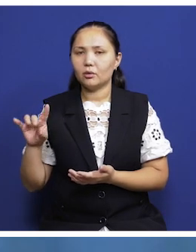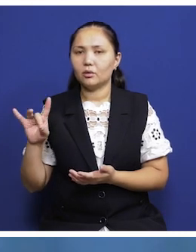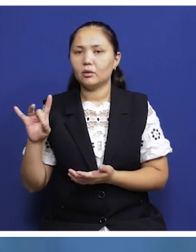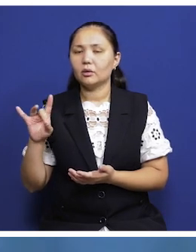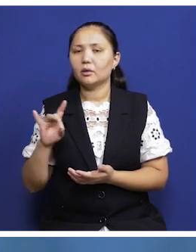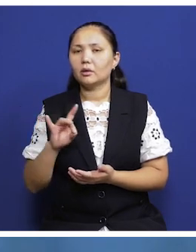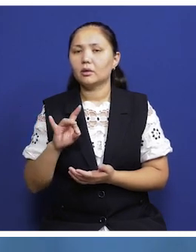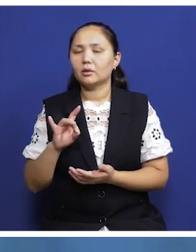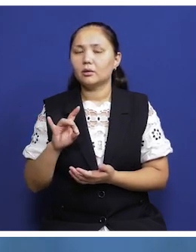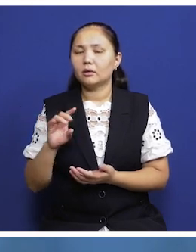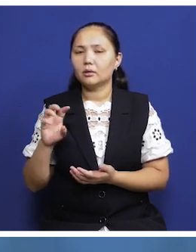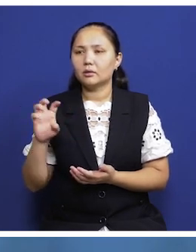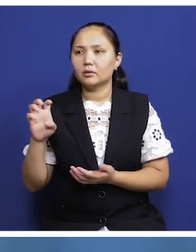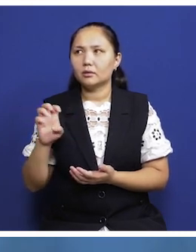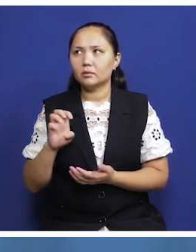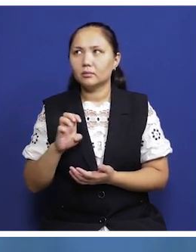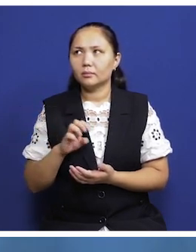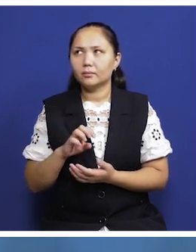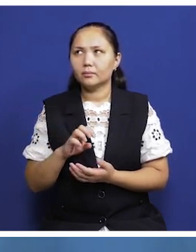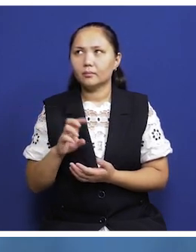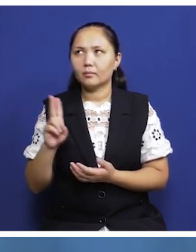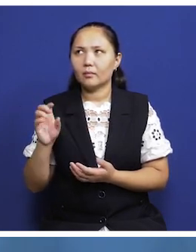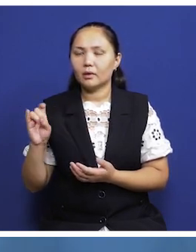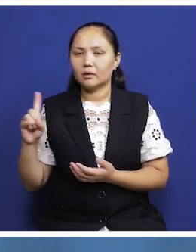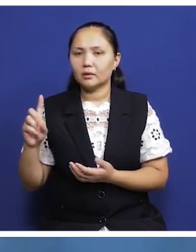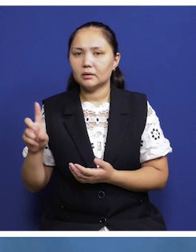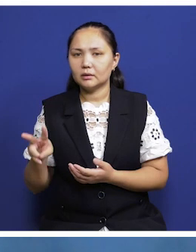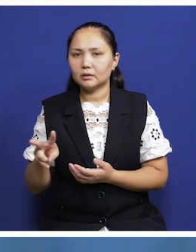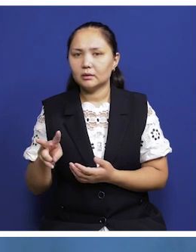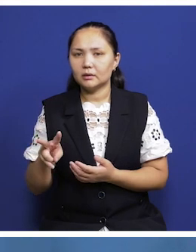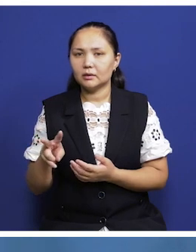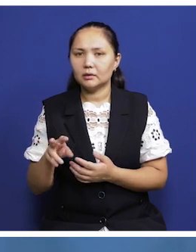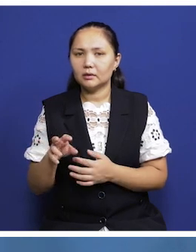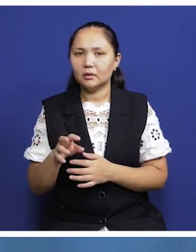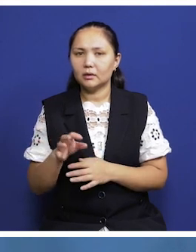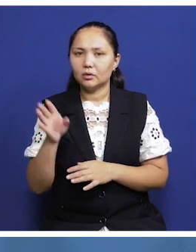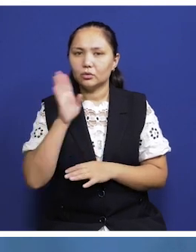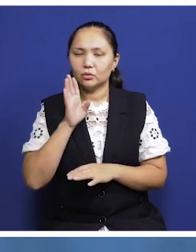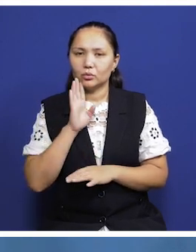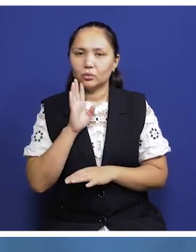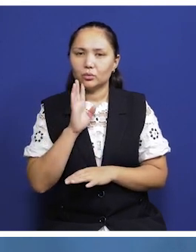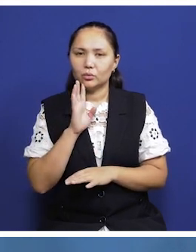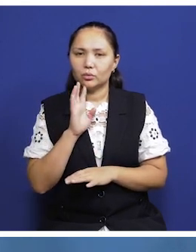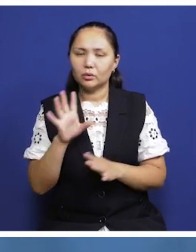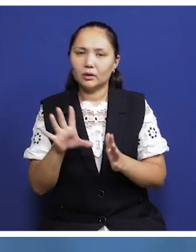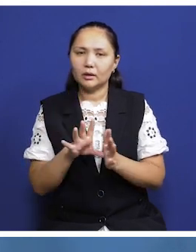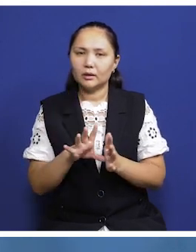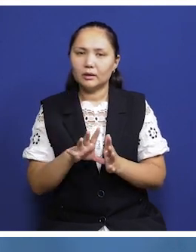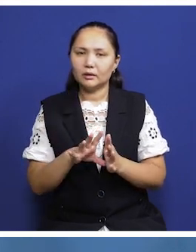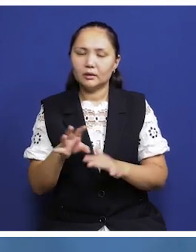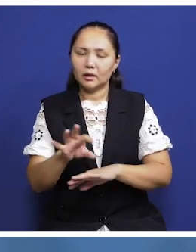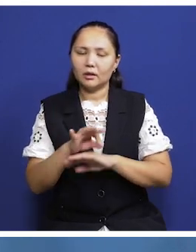ауылдарына Қызыл Түркістан және тұрғын алабына инженер коммуникациялық жүйелері su elektr желілері